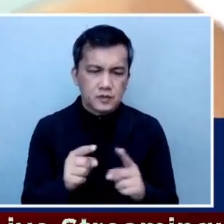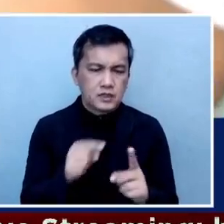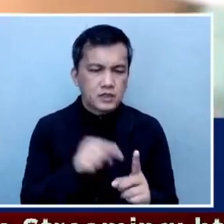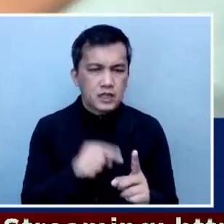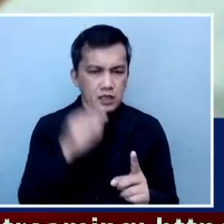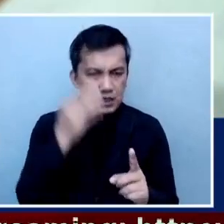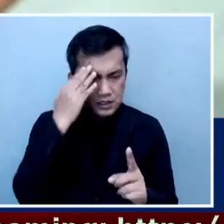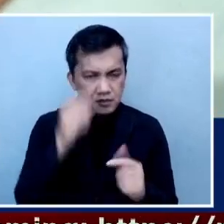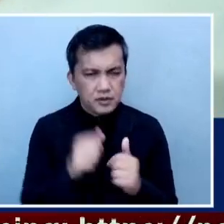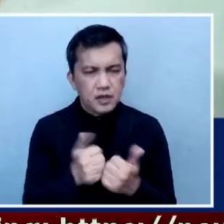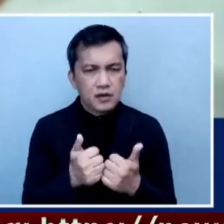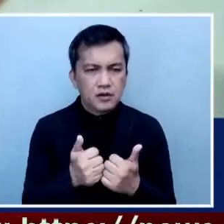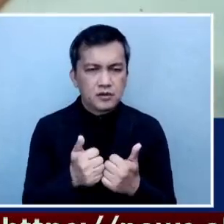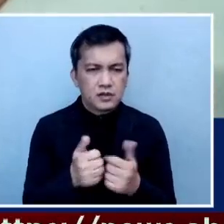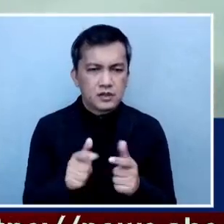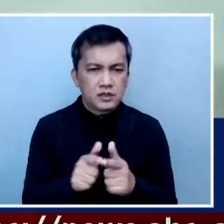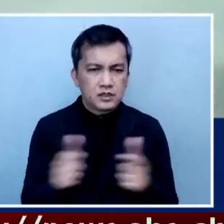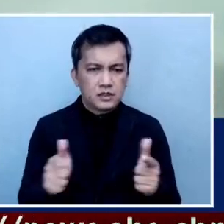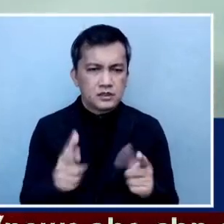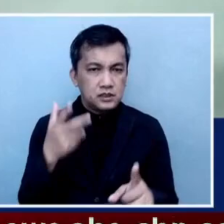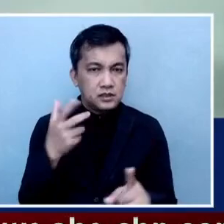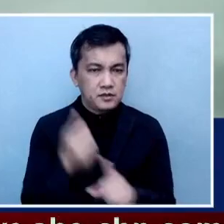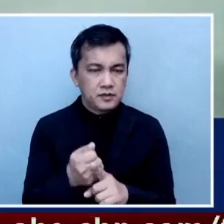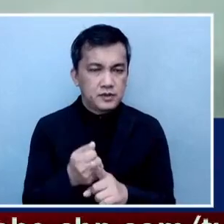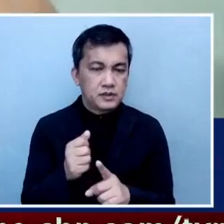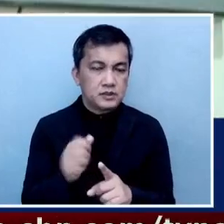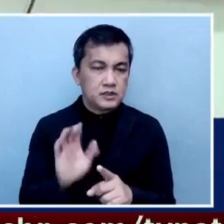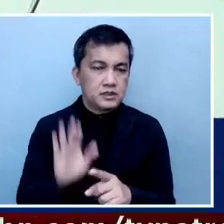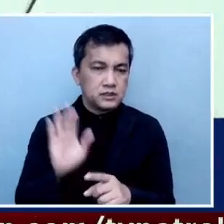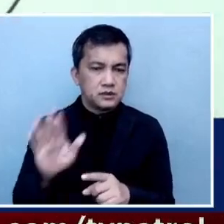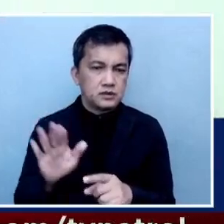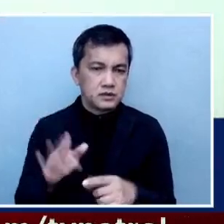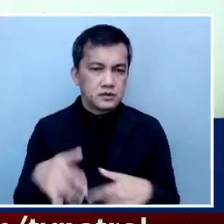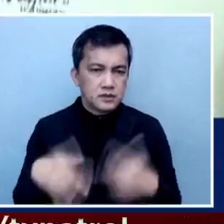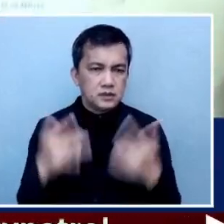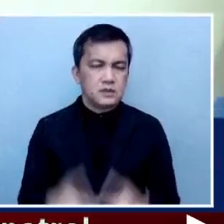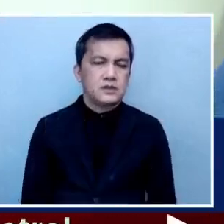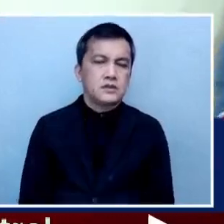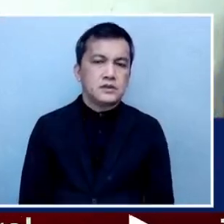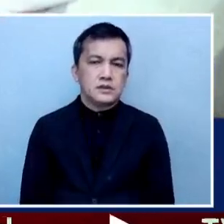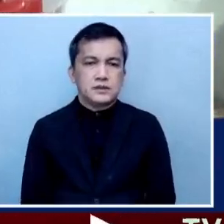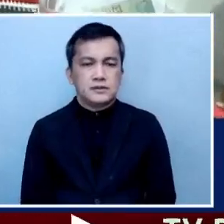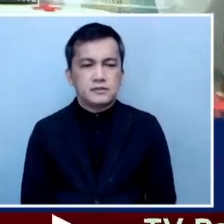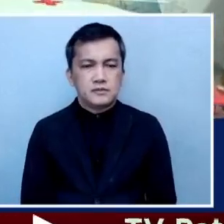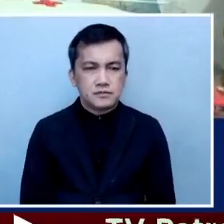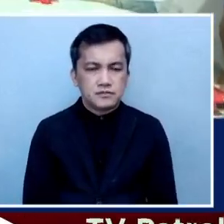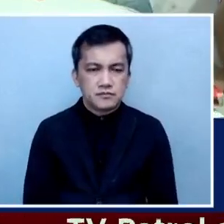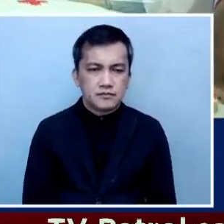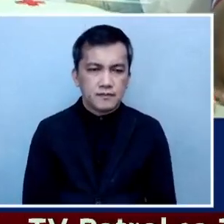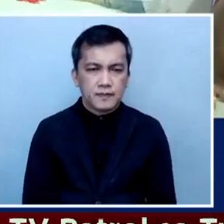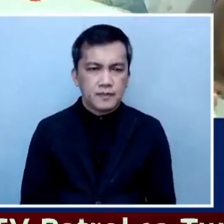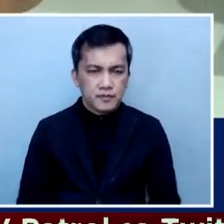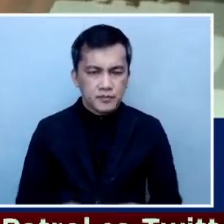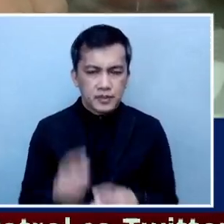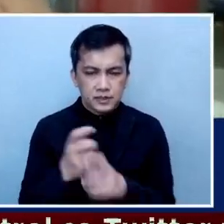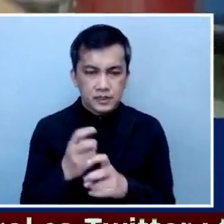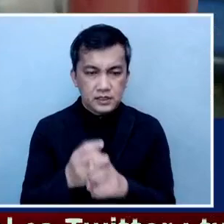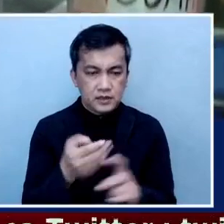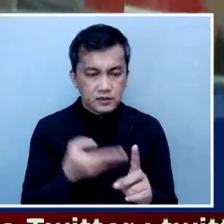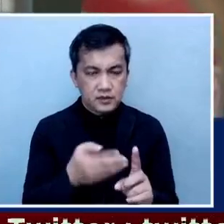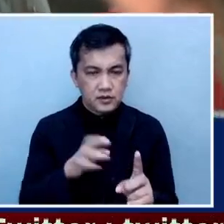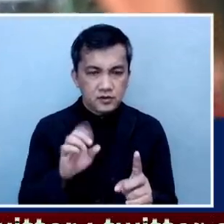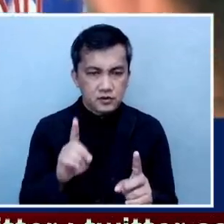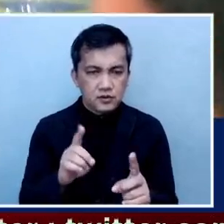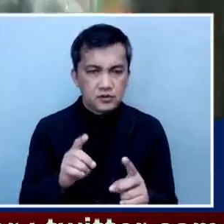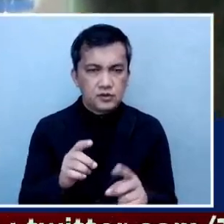kung gaano kalaki ang naging epekto nito sa kanyang buhay. Pero kung nahihirapan si Rod, doble ang